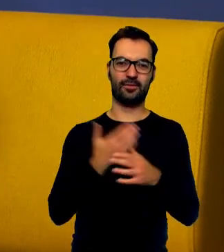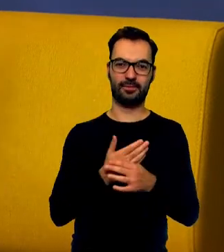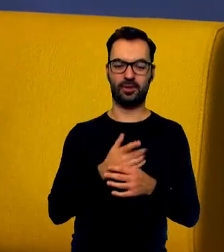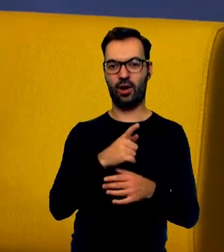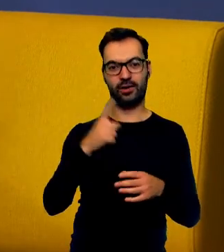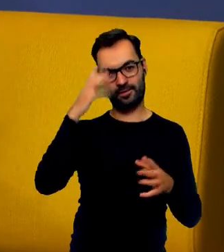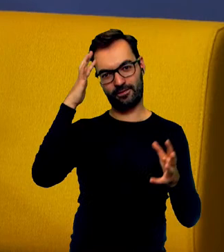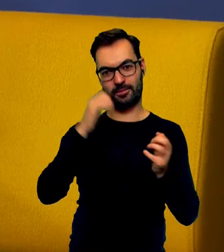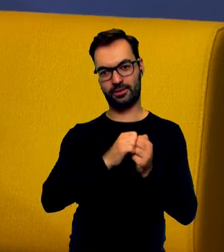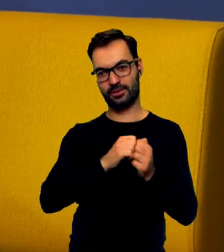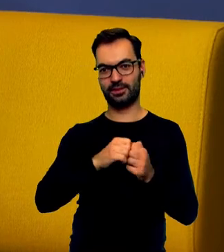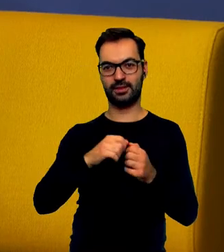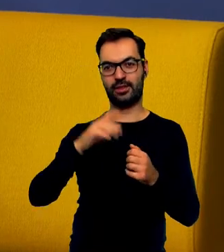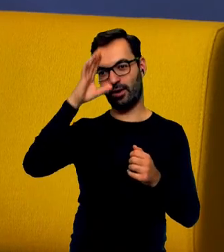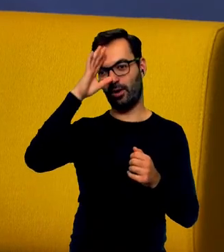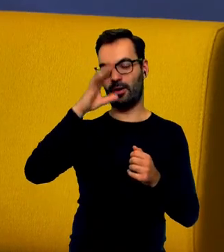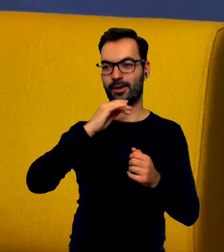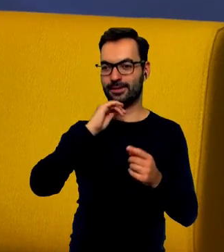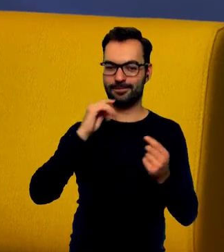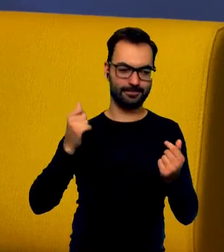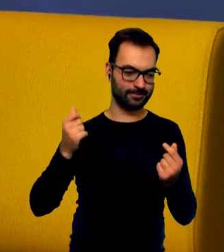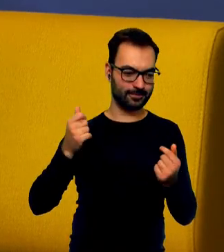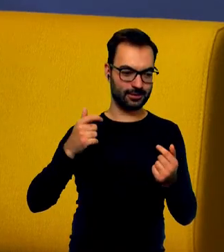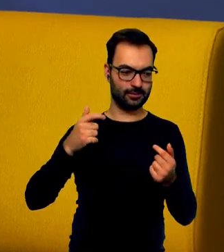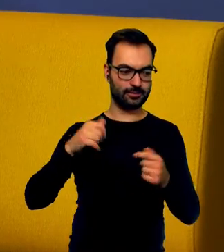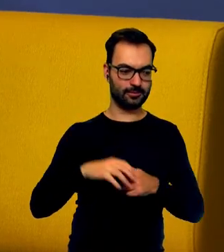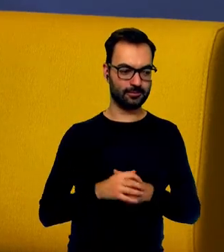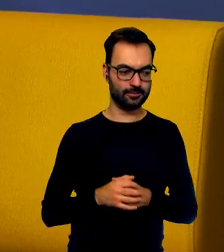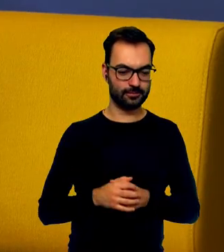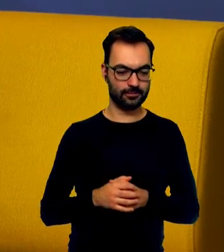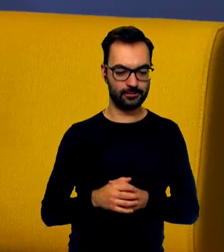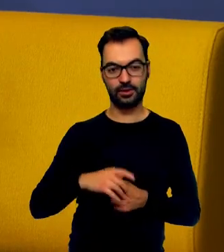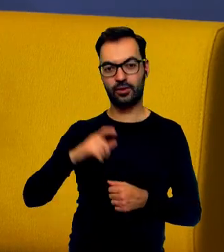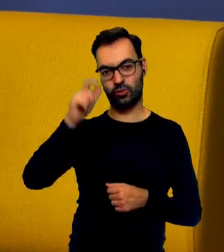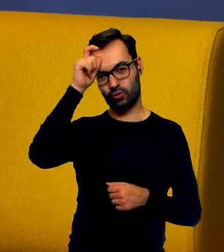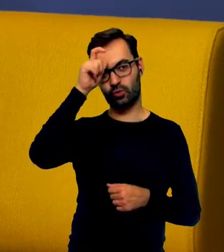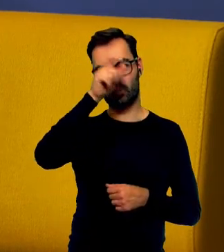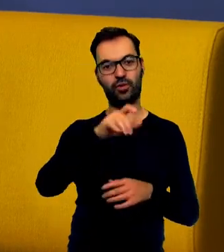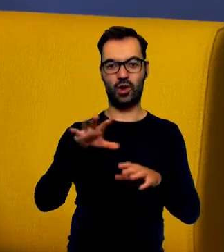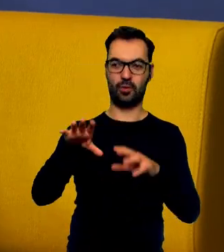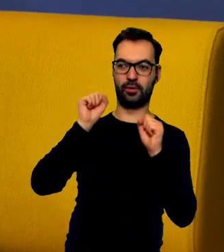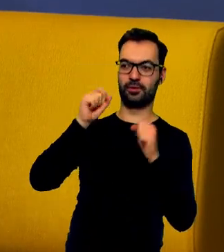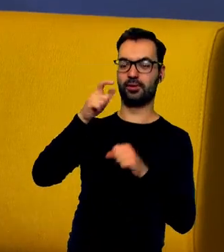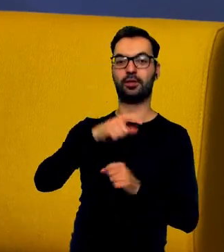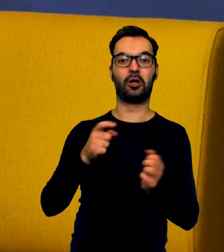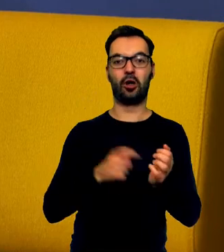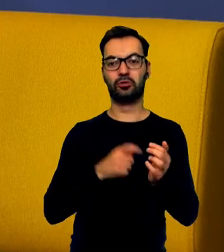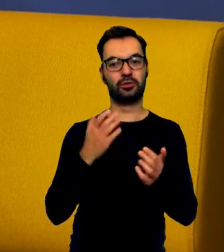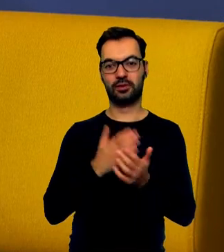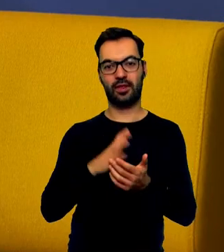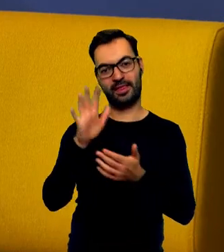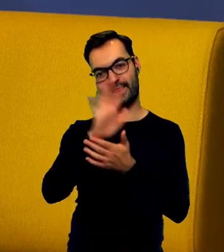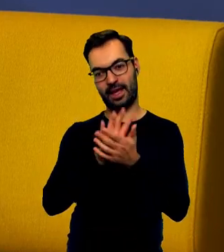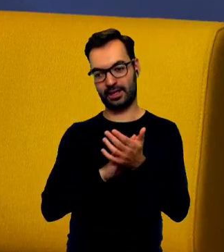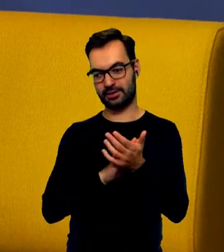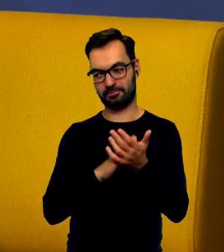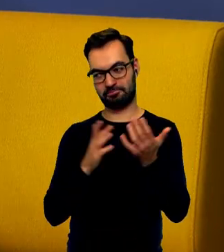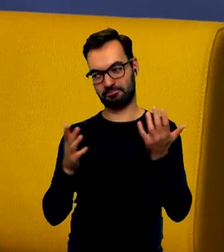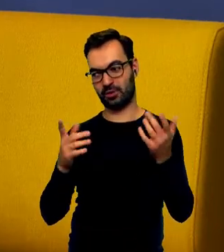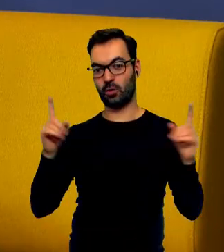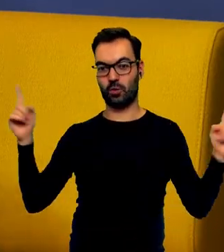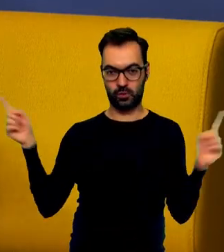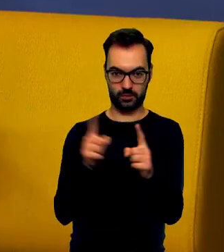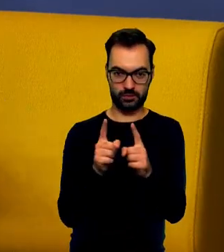To oni wykreowali taki obraz człowieka po drugiej stronie, który oczekuje tylko treści